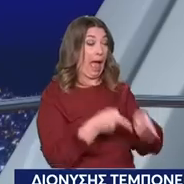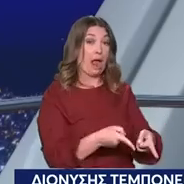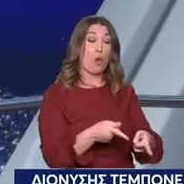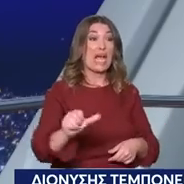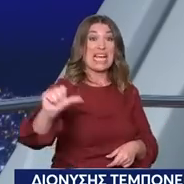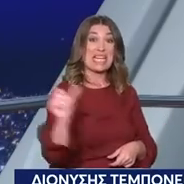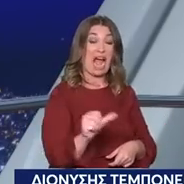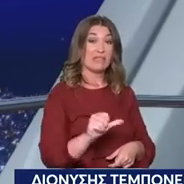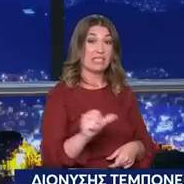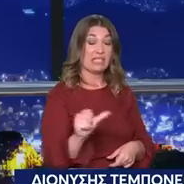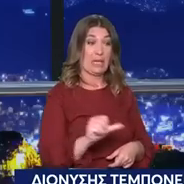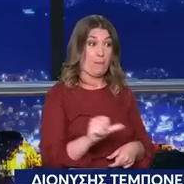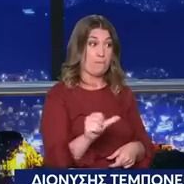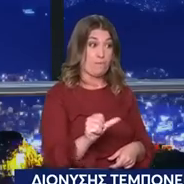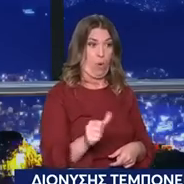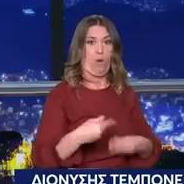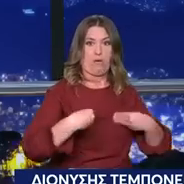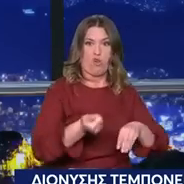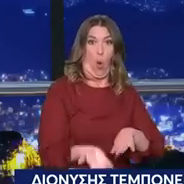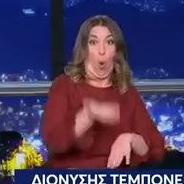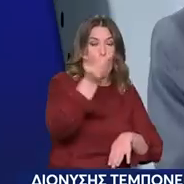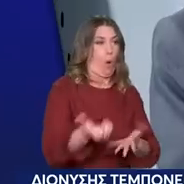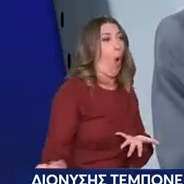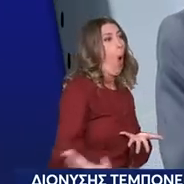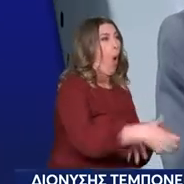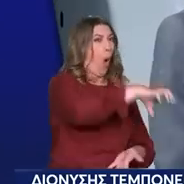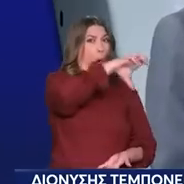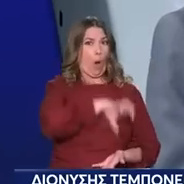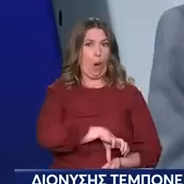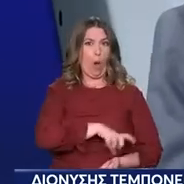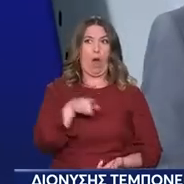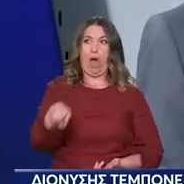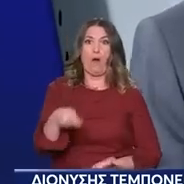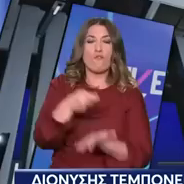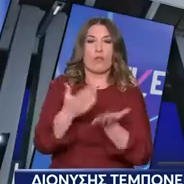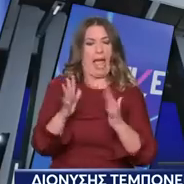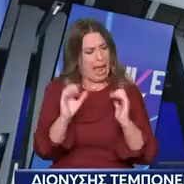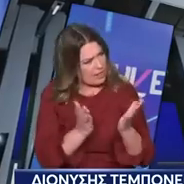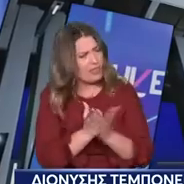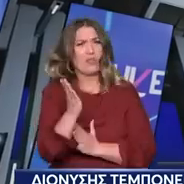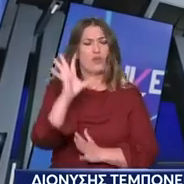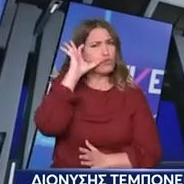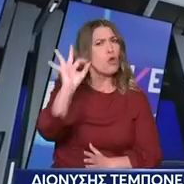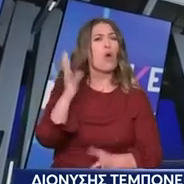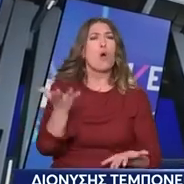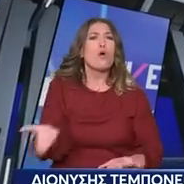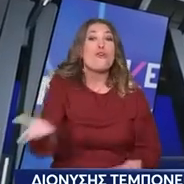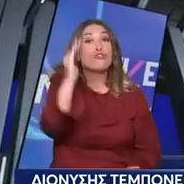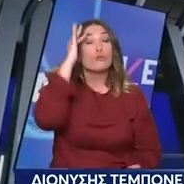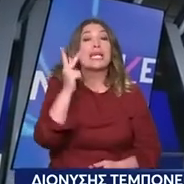καυσίμων δεν υπάρχει φέτος. Υπήρχε πέρυσι, έχετε δίκιο. Φέτος δεν υπάρχει. Λέτε λοιπόν ότι θα κάνετε κοινωνική πολιτική με κάτι που δεν